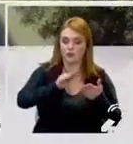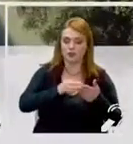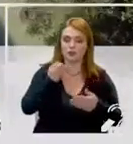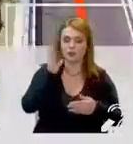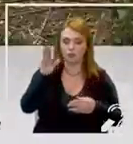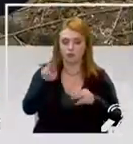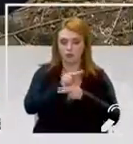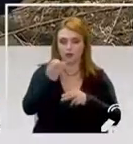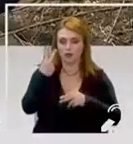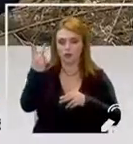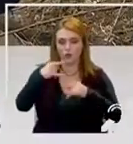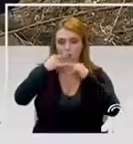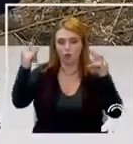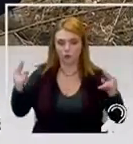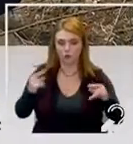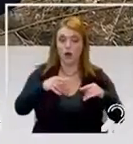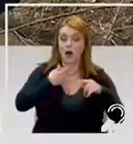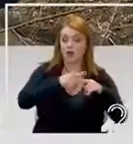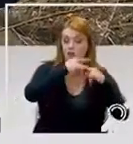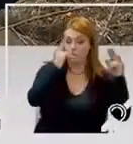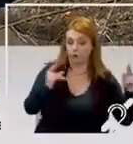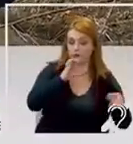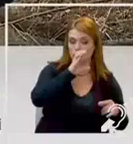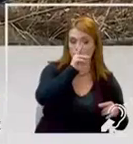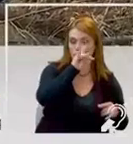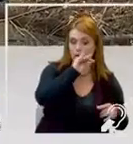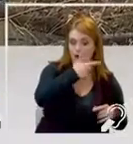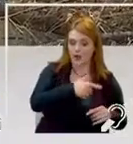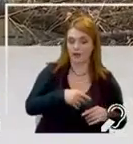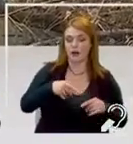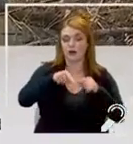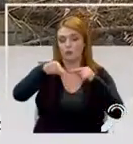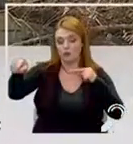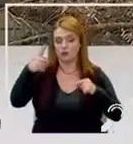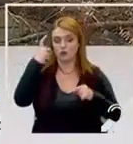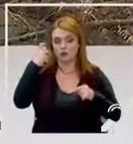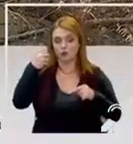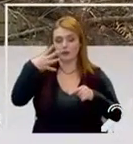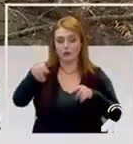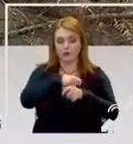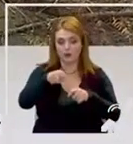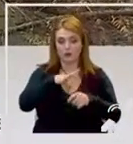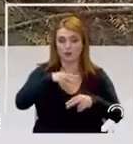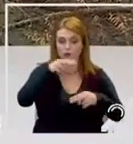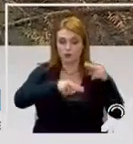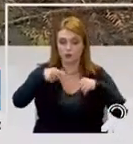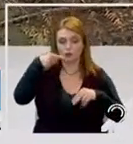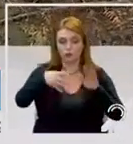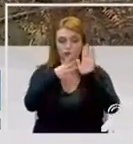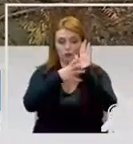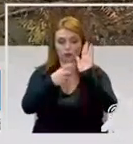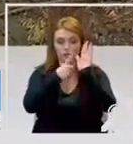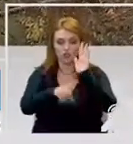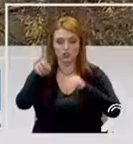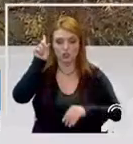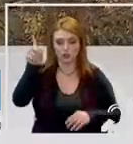și Sculeni. Podul de la Sculeni, cu o lungime de 115 metri, a fost construit în anul 1961.